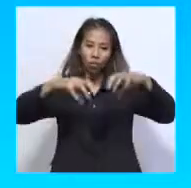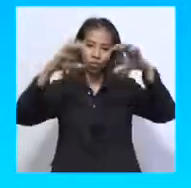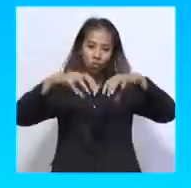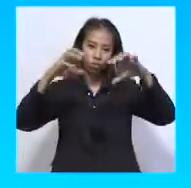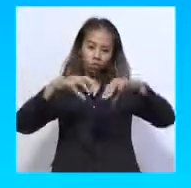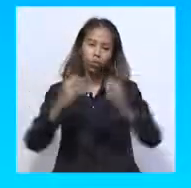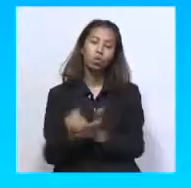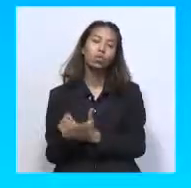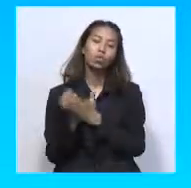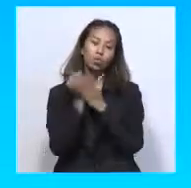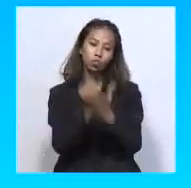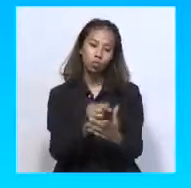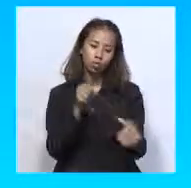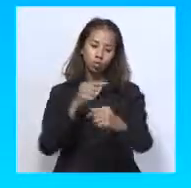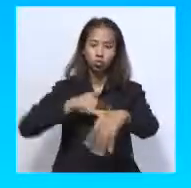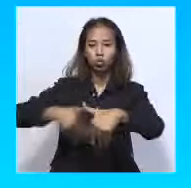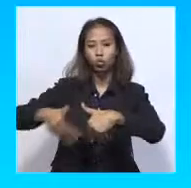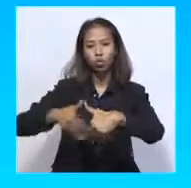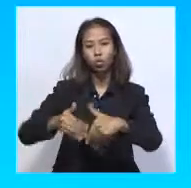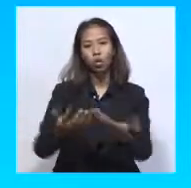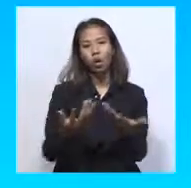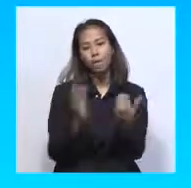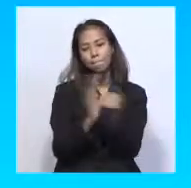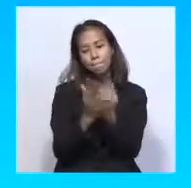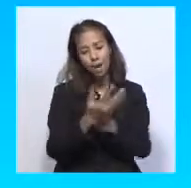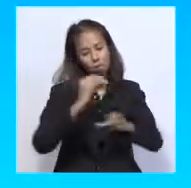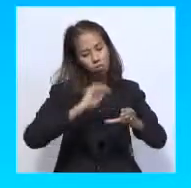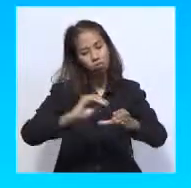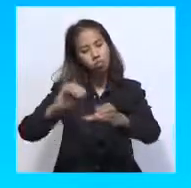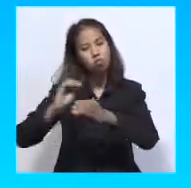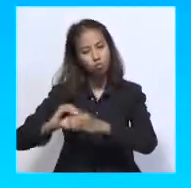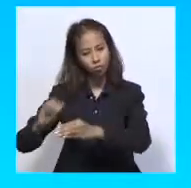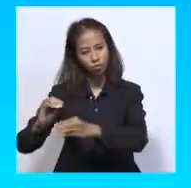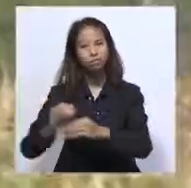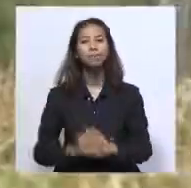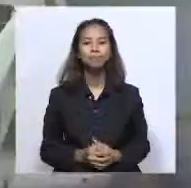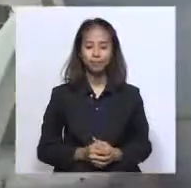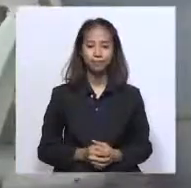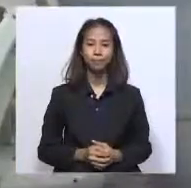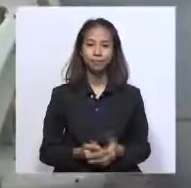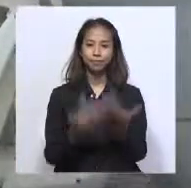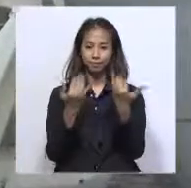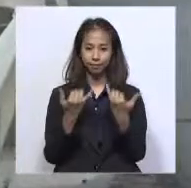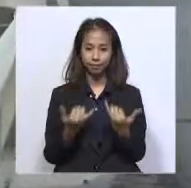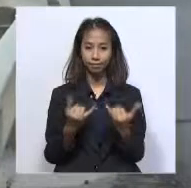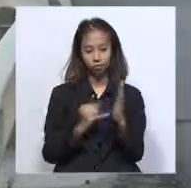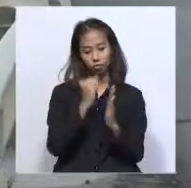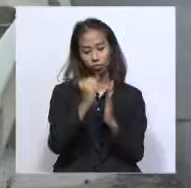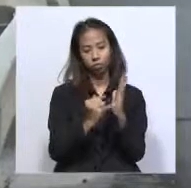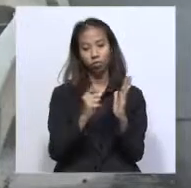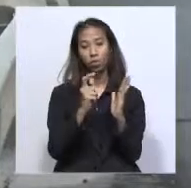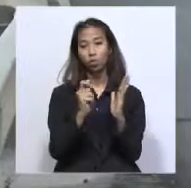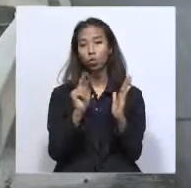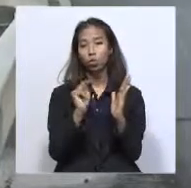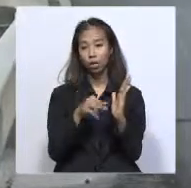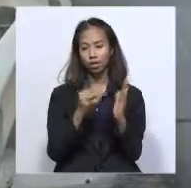มาก็ยังส่งผลดีต่อชาวบ้านที่ปลูกพืชผักสวนครัวขายอีกด้วยค่ะ ปิดท้ายช่วงนี้นะครับไปที่จังหวัดอุทั